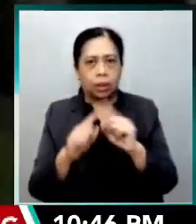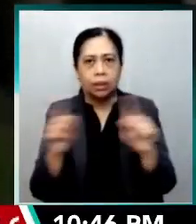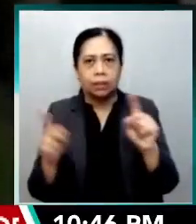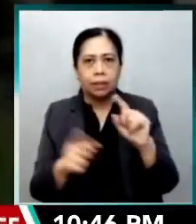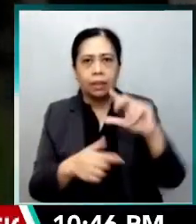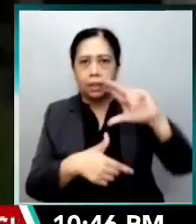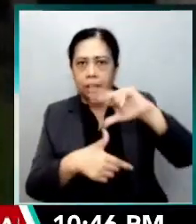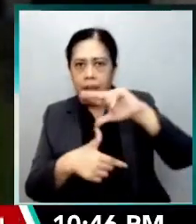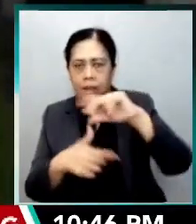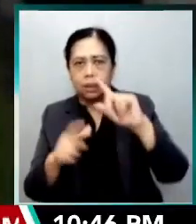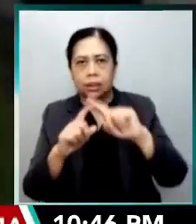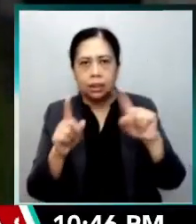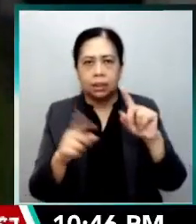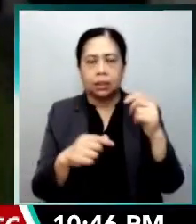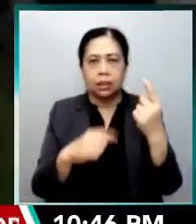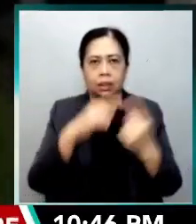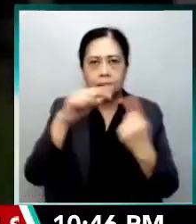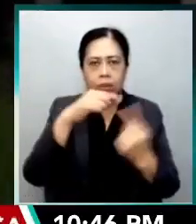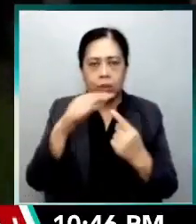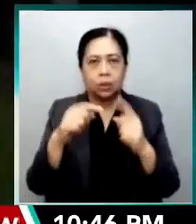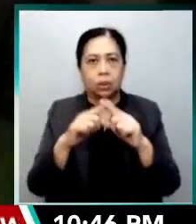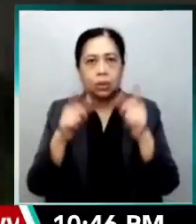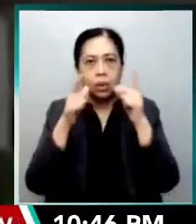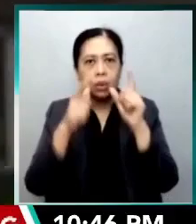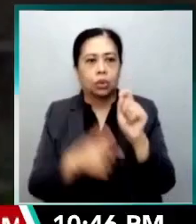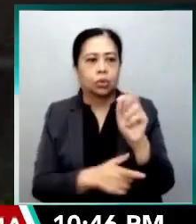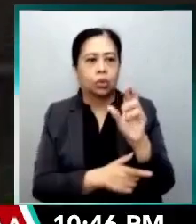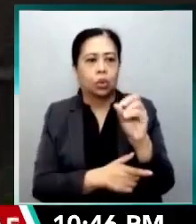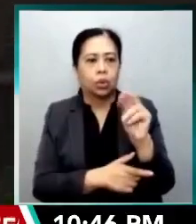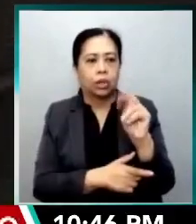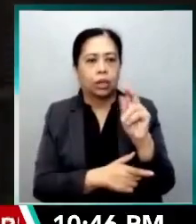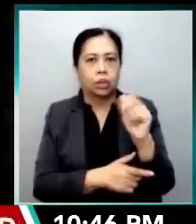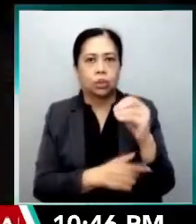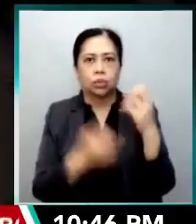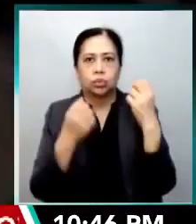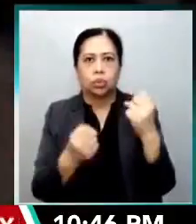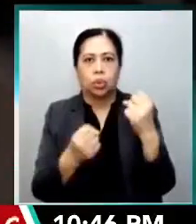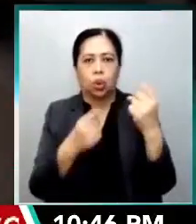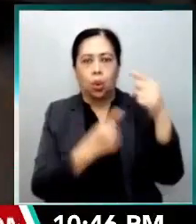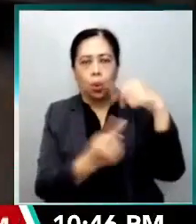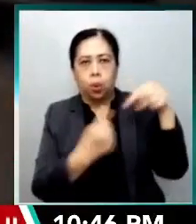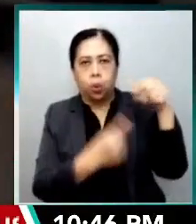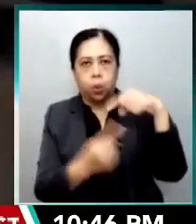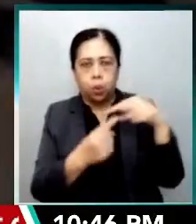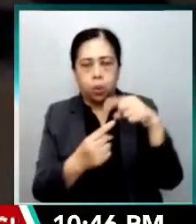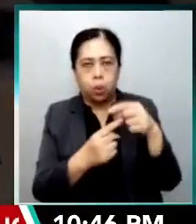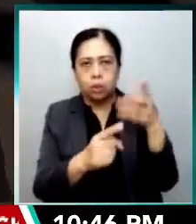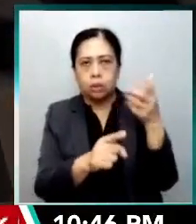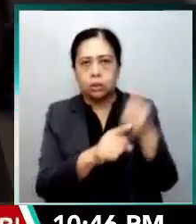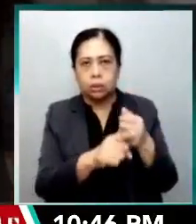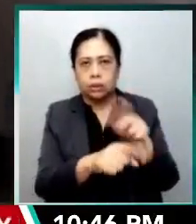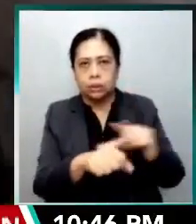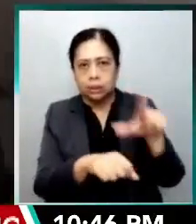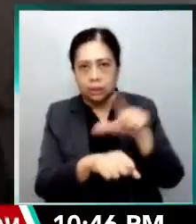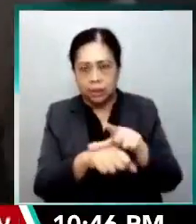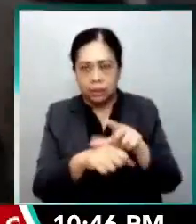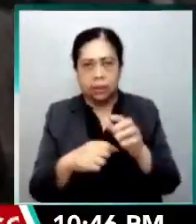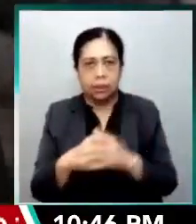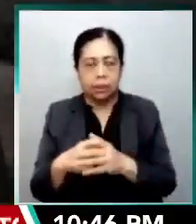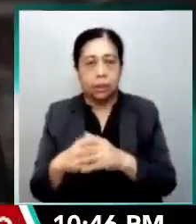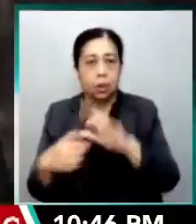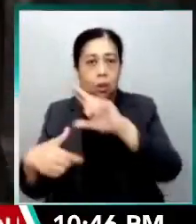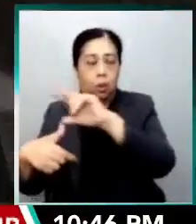PAGASA, ang buhawi o tornado ay malakas na sirkulasyon ng hangin na tumatama sa lupa. Ang ipo-ipo o